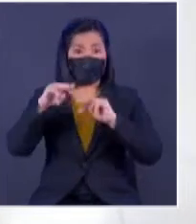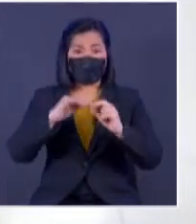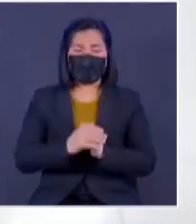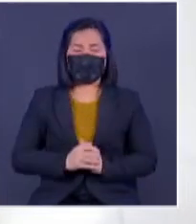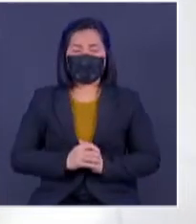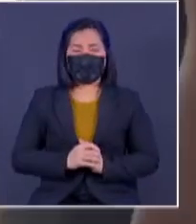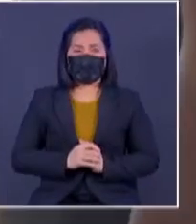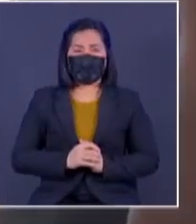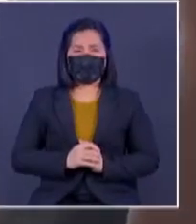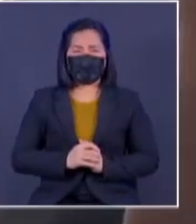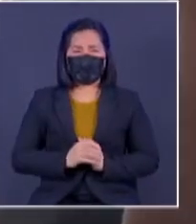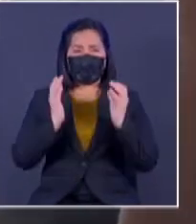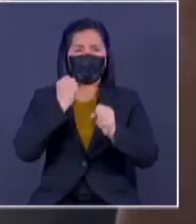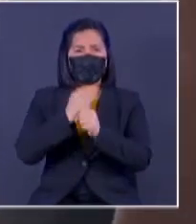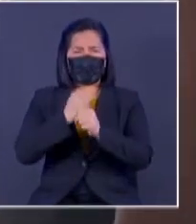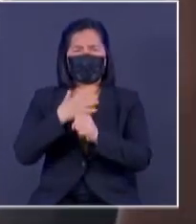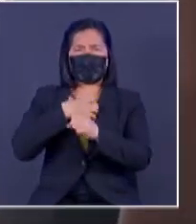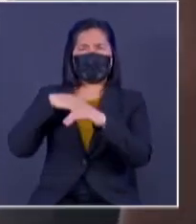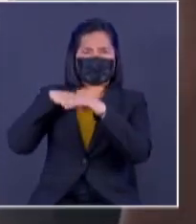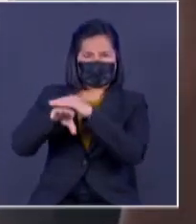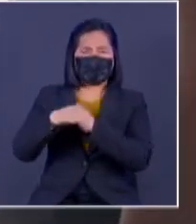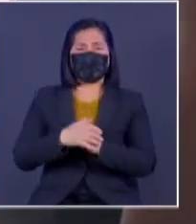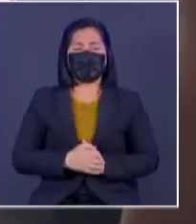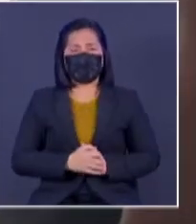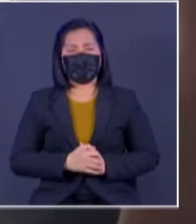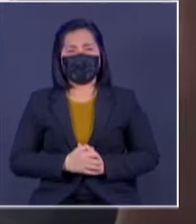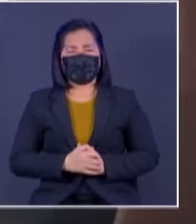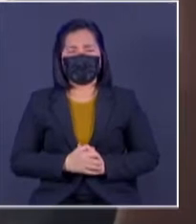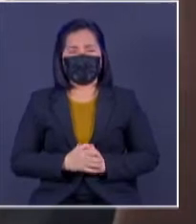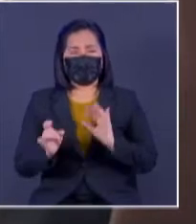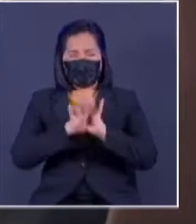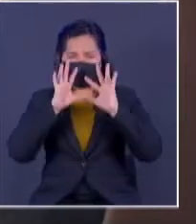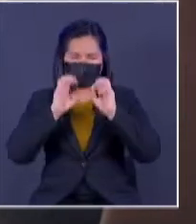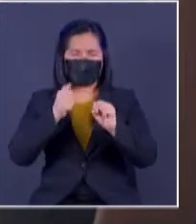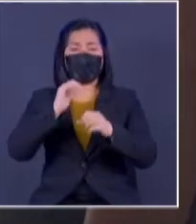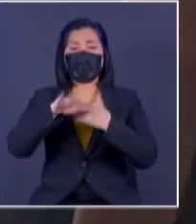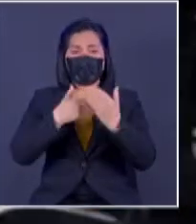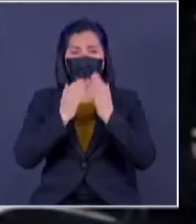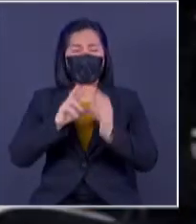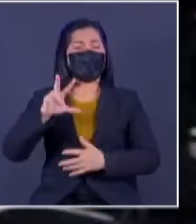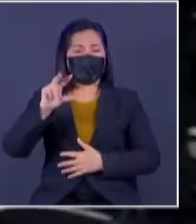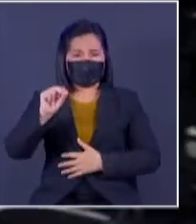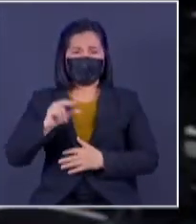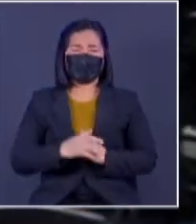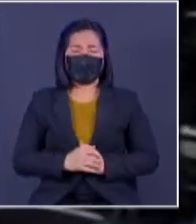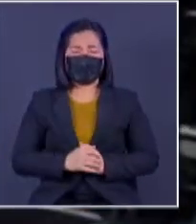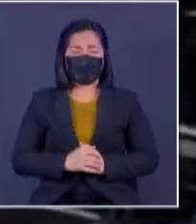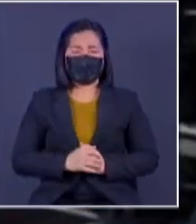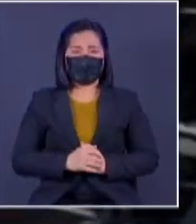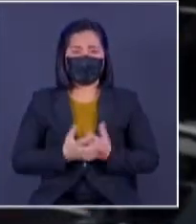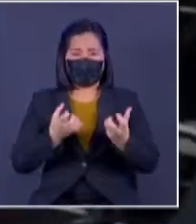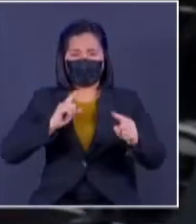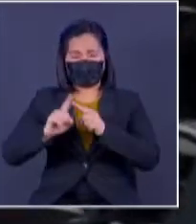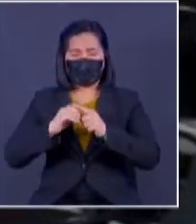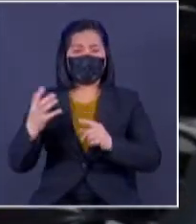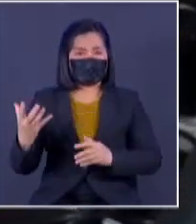ก็พบว่าพนักงานก็พยายามวิ่งหนีกันเจ้าหน้าที่ก็สามารถจับกุมไว้ได้ทั้งหมดเนี่ย30คนแล้วก็ตรวจยึดอุปก